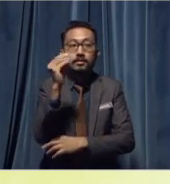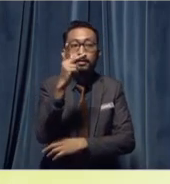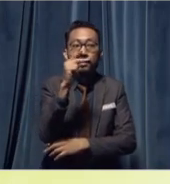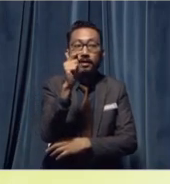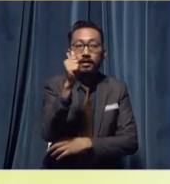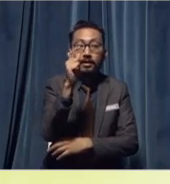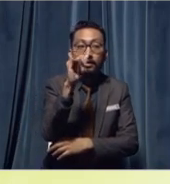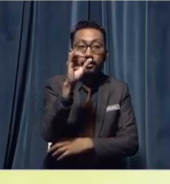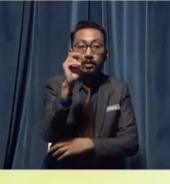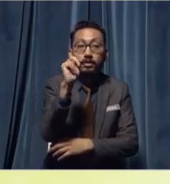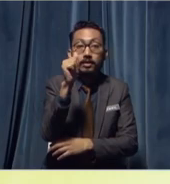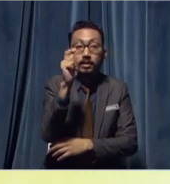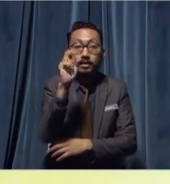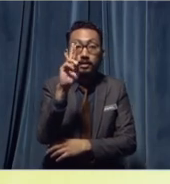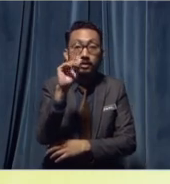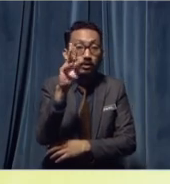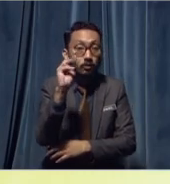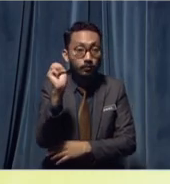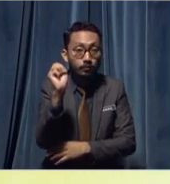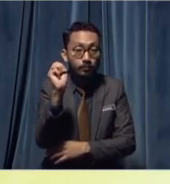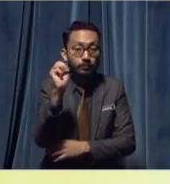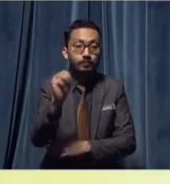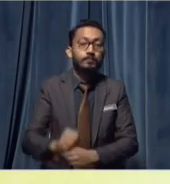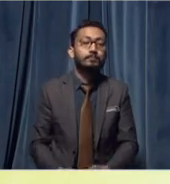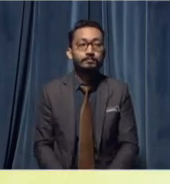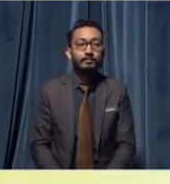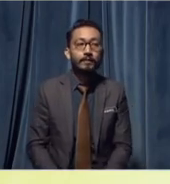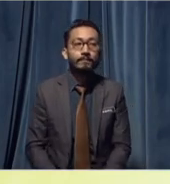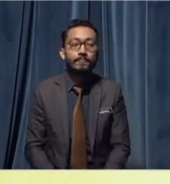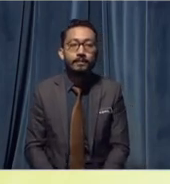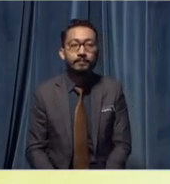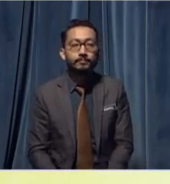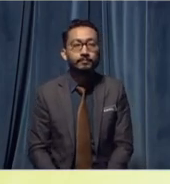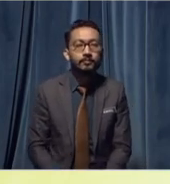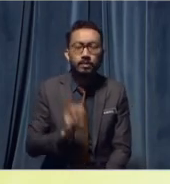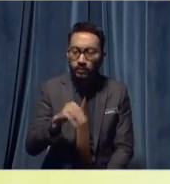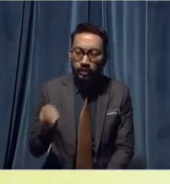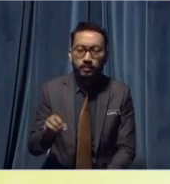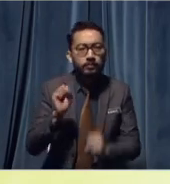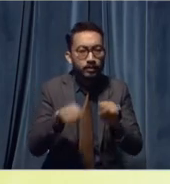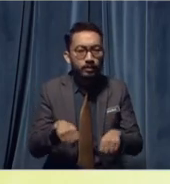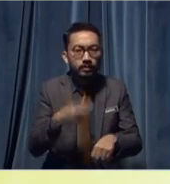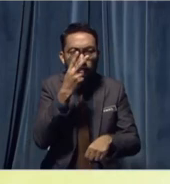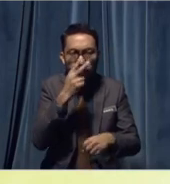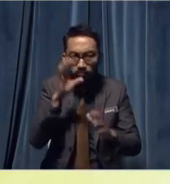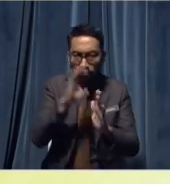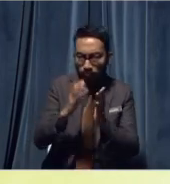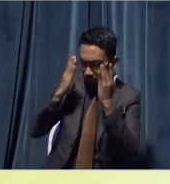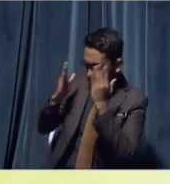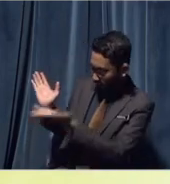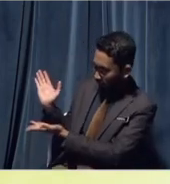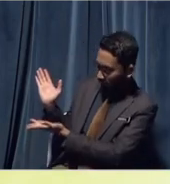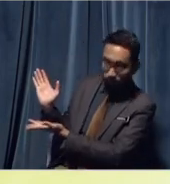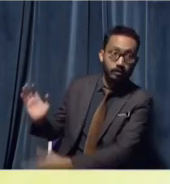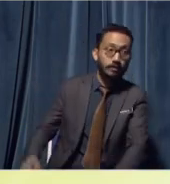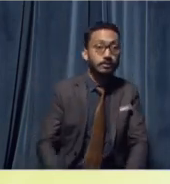deterjen dan kation natrium. Murid-murid boleh rujuk